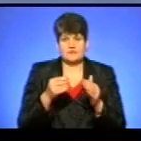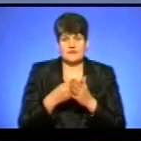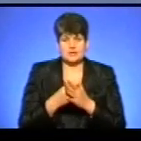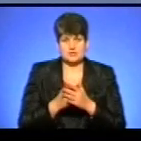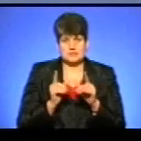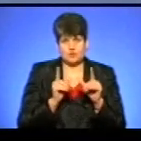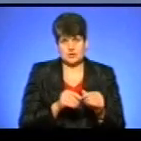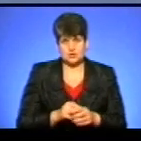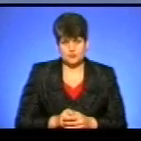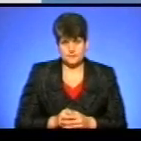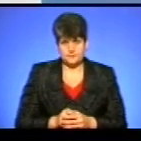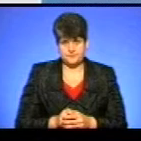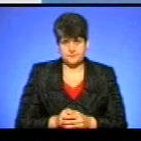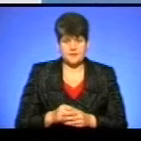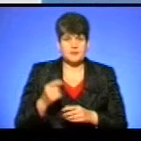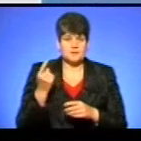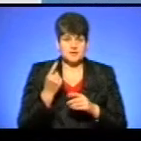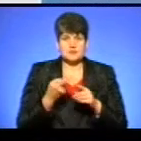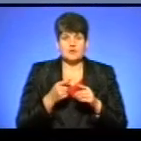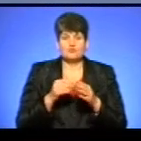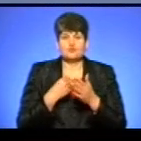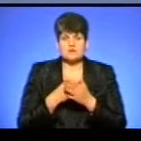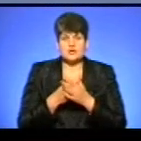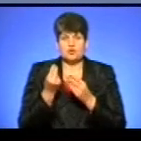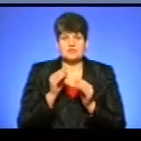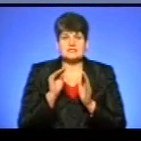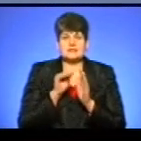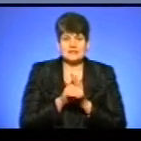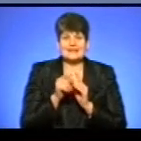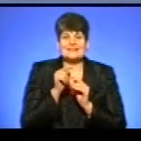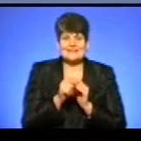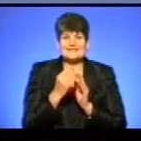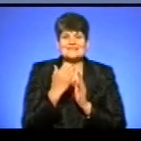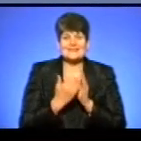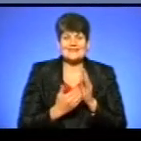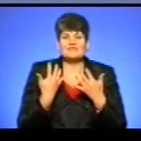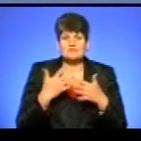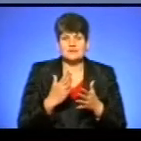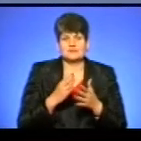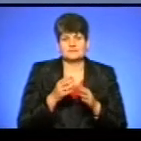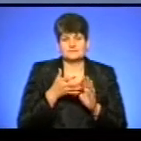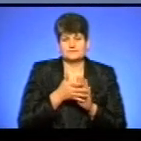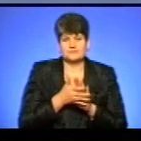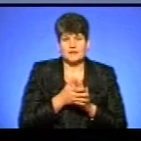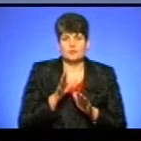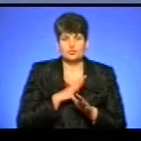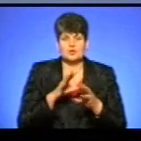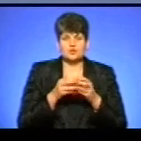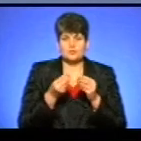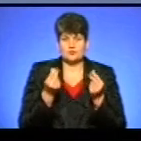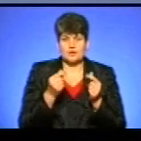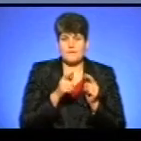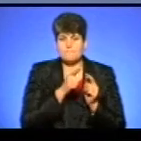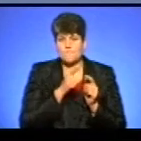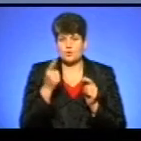проїзду? По-перше, бюджет сформований, в бюджеті кошти закладені на ті статті видатків, які повинні піти. І була закладена сума коштів, яка протягом